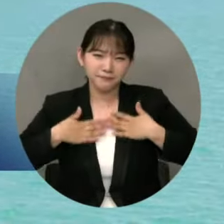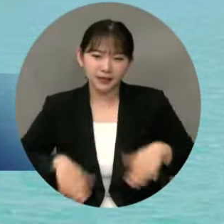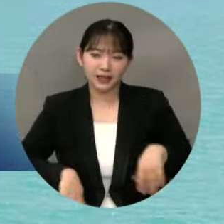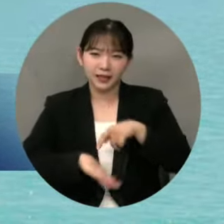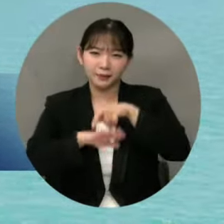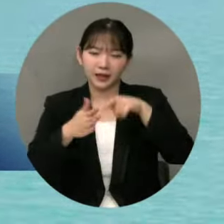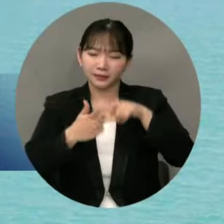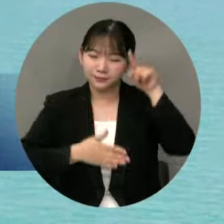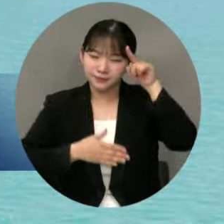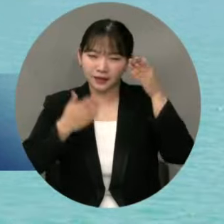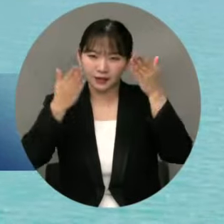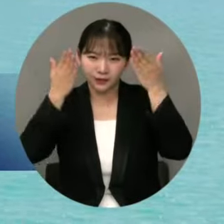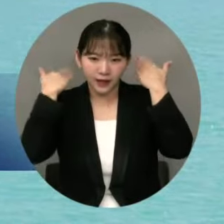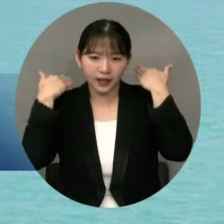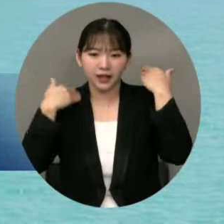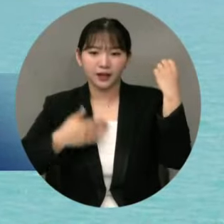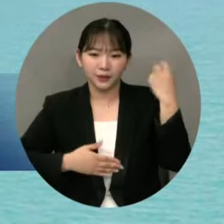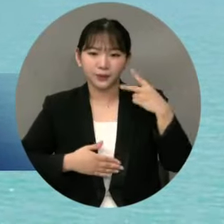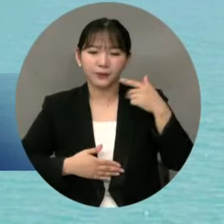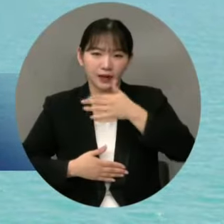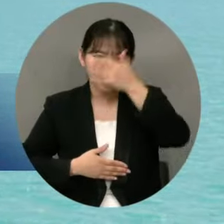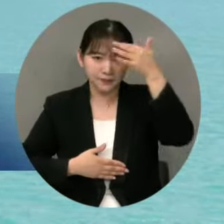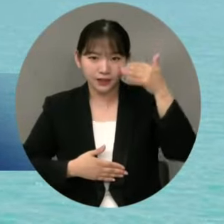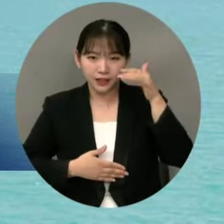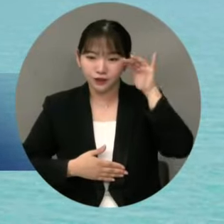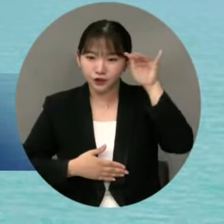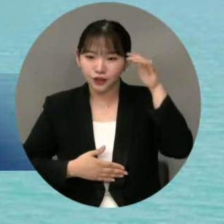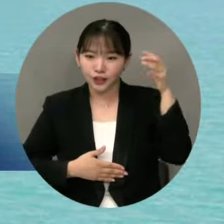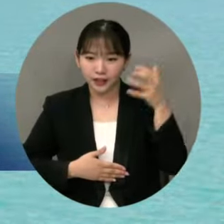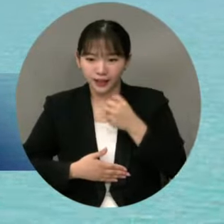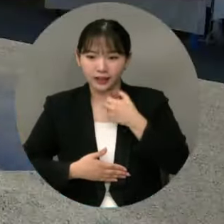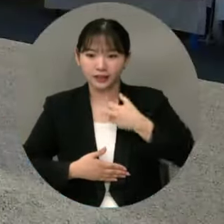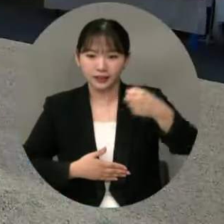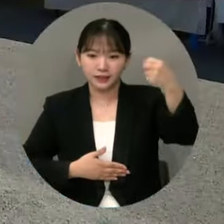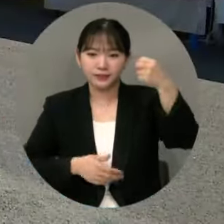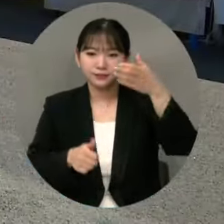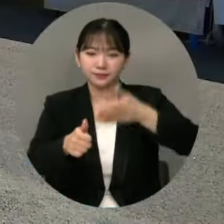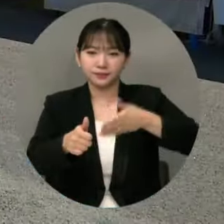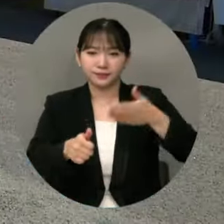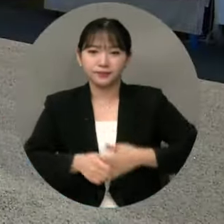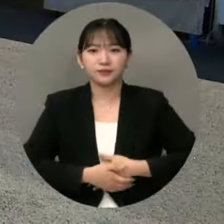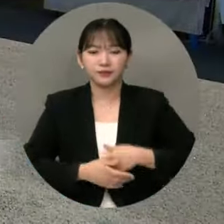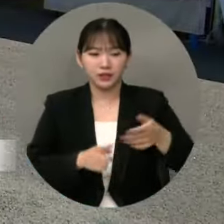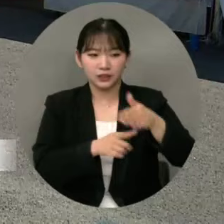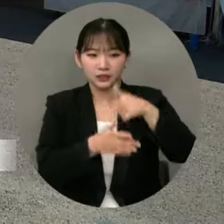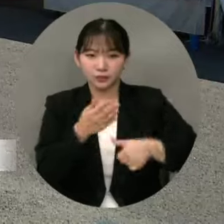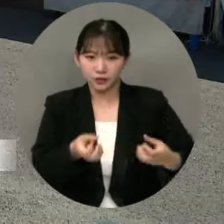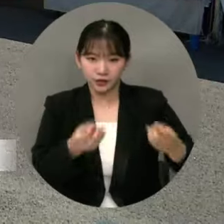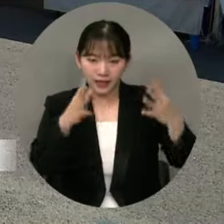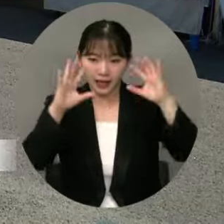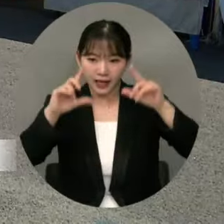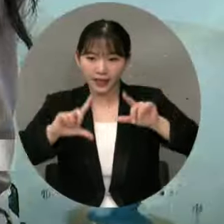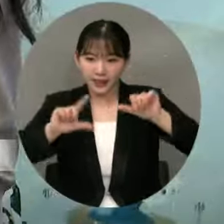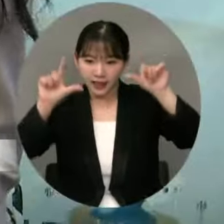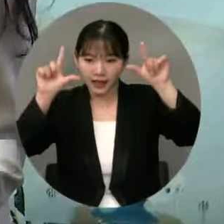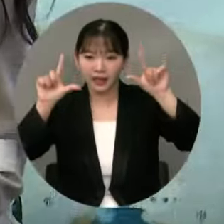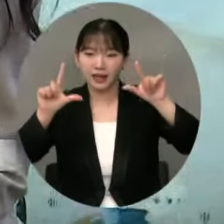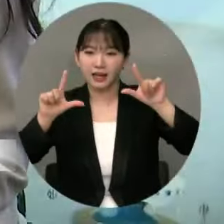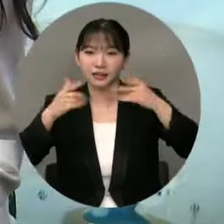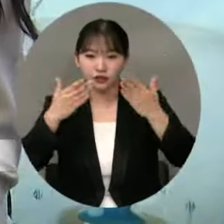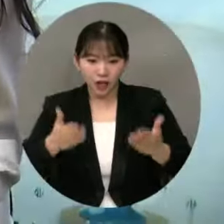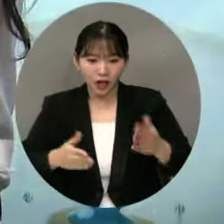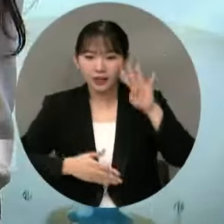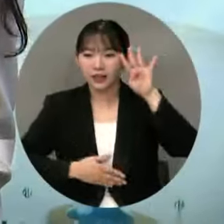치유하시고 아 그리고 아름다운 그런 추억거리도 만들어 가시기 바랍니다 수산물 축제는 어린이날 연휴를 포함해